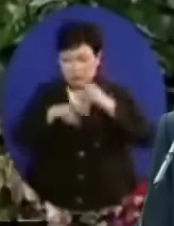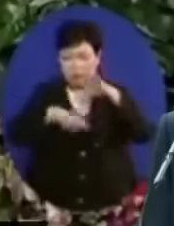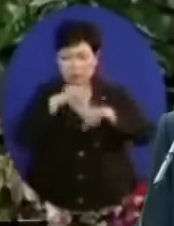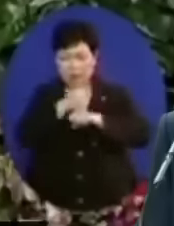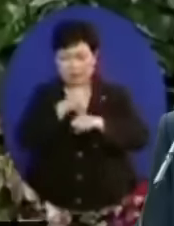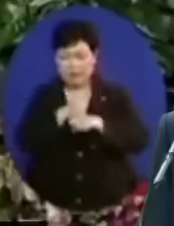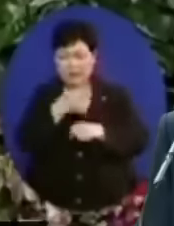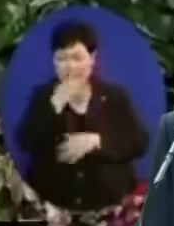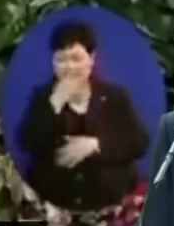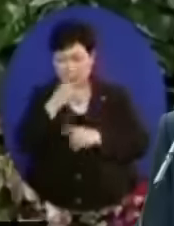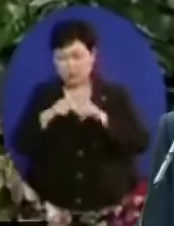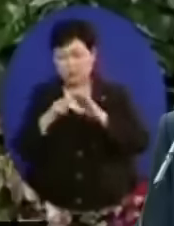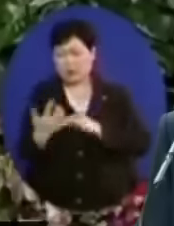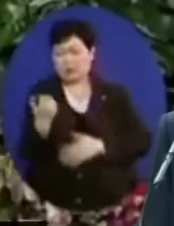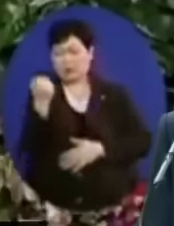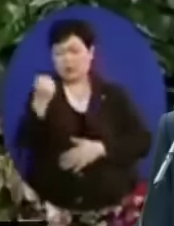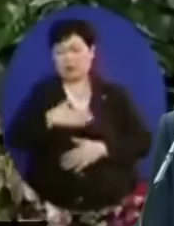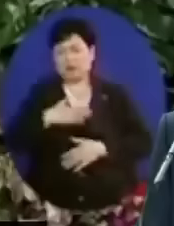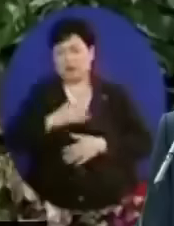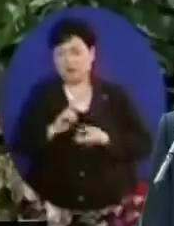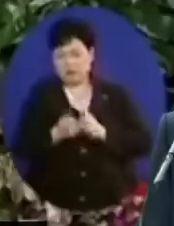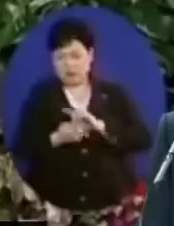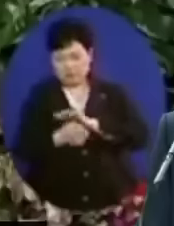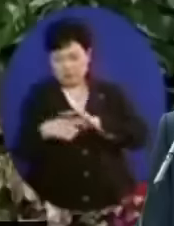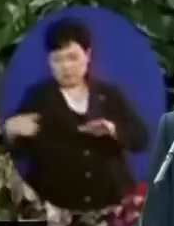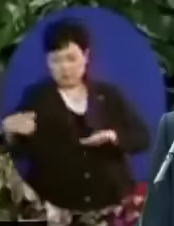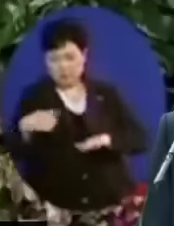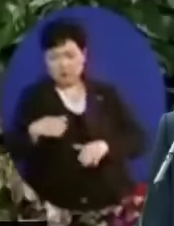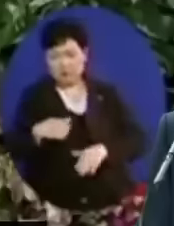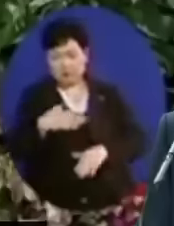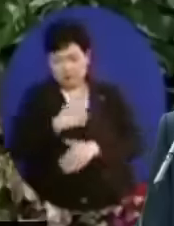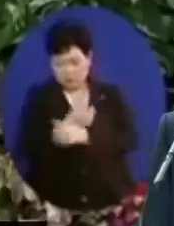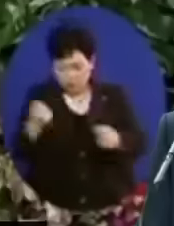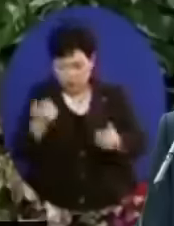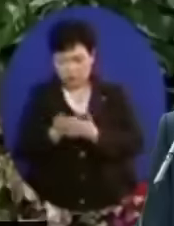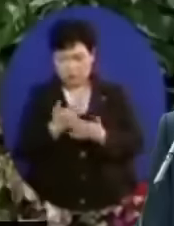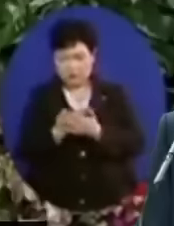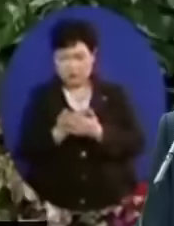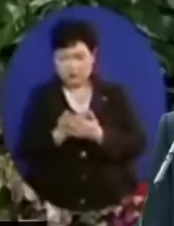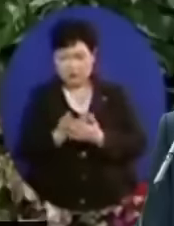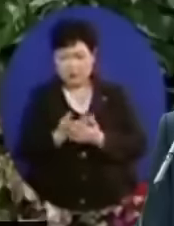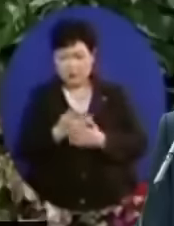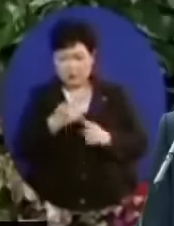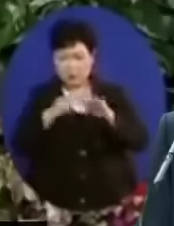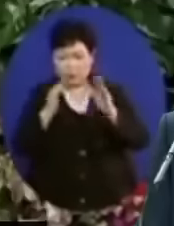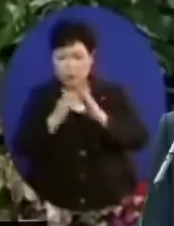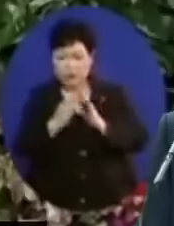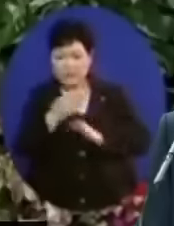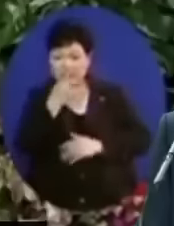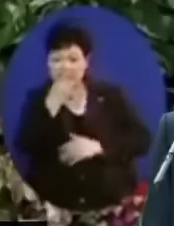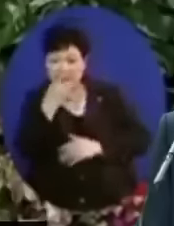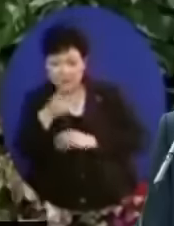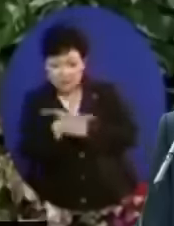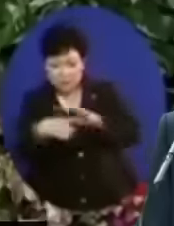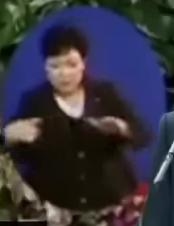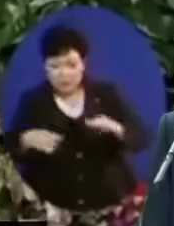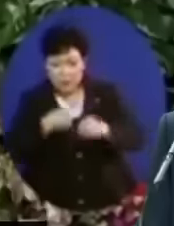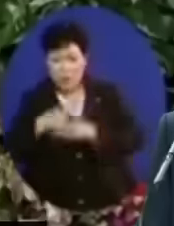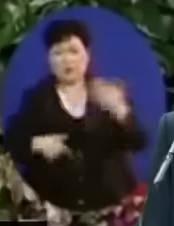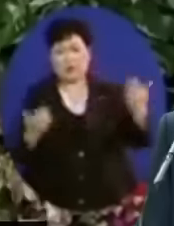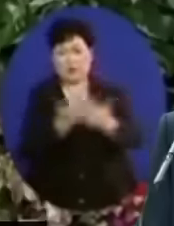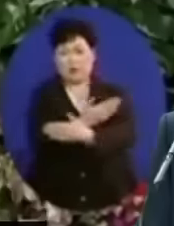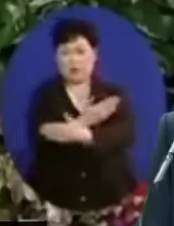사실 이 쌀은 교회의 것인데 내가 가져갔었습니다. 저를 용서해 주십시오. 성미쌀 훔치는 것 회개했습니다.